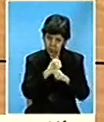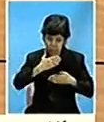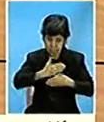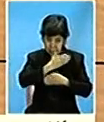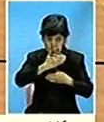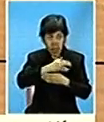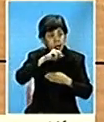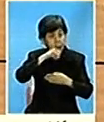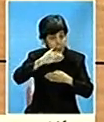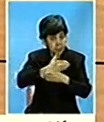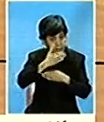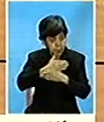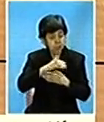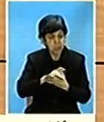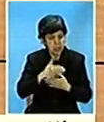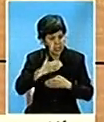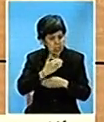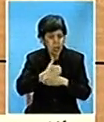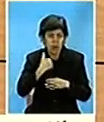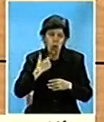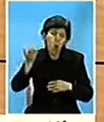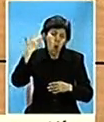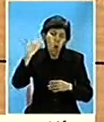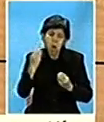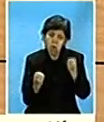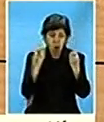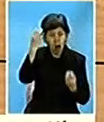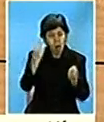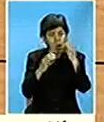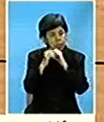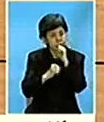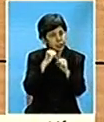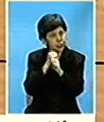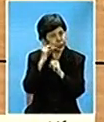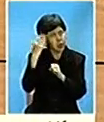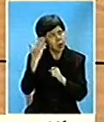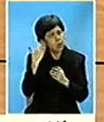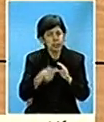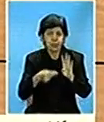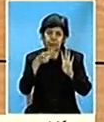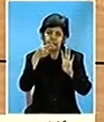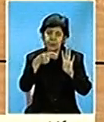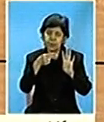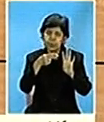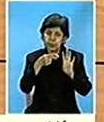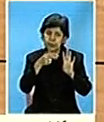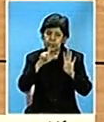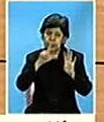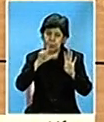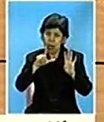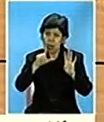น้ำเป็นป่าไม้เดิมเมื่อ30ปีที่แล้ว40,000ล้านไ